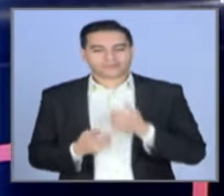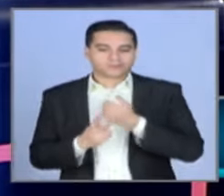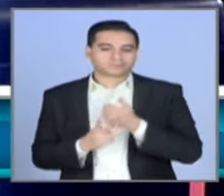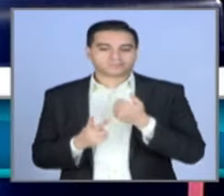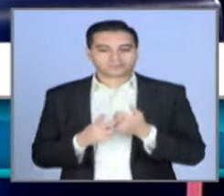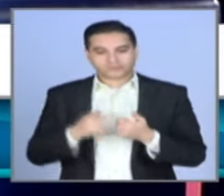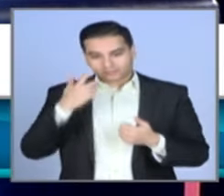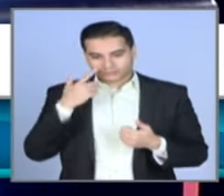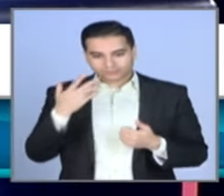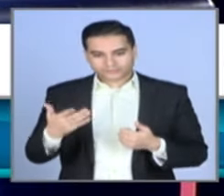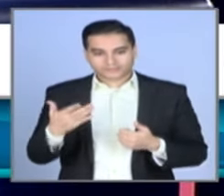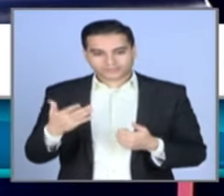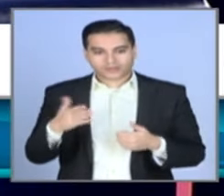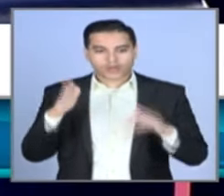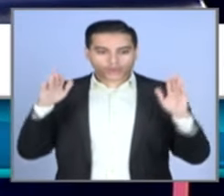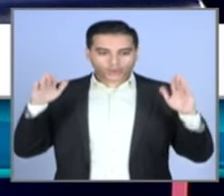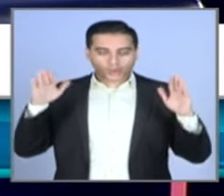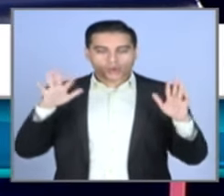اختيارين قصادنا على الشاشه،